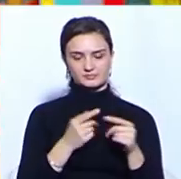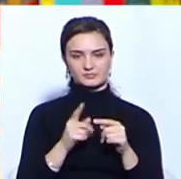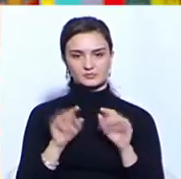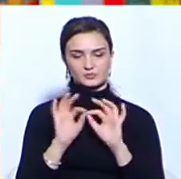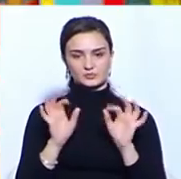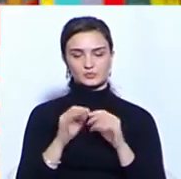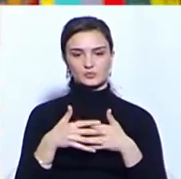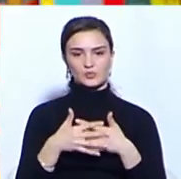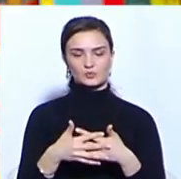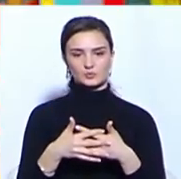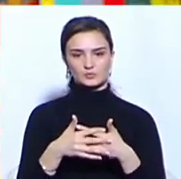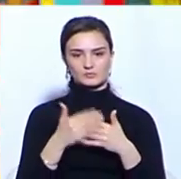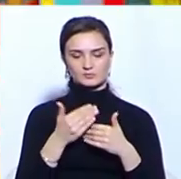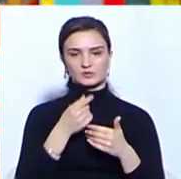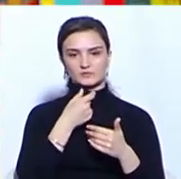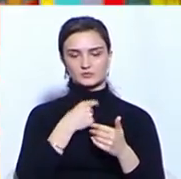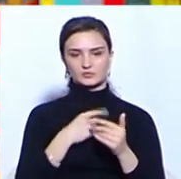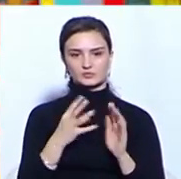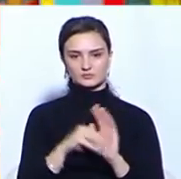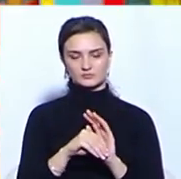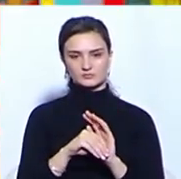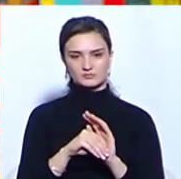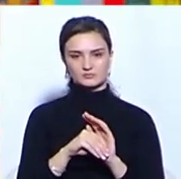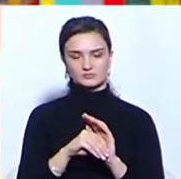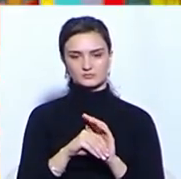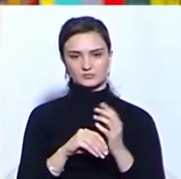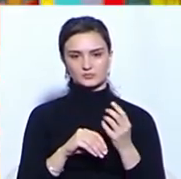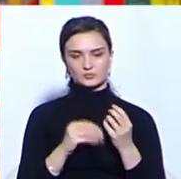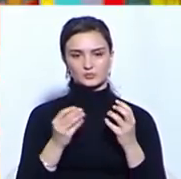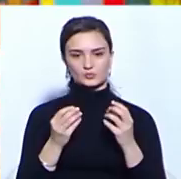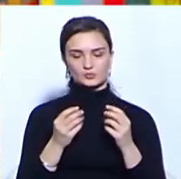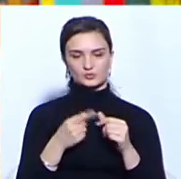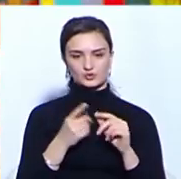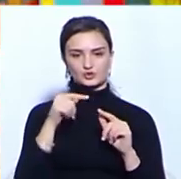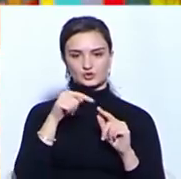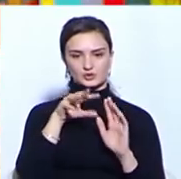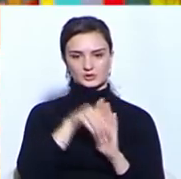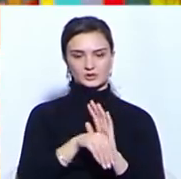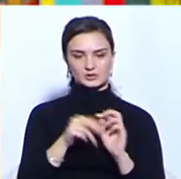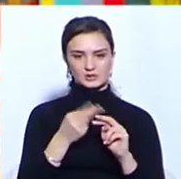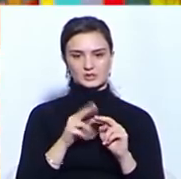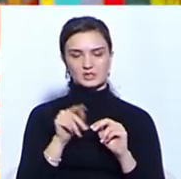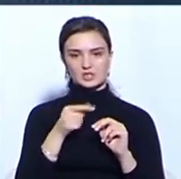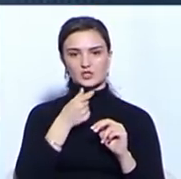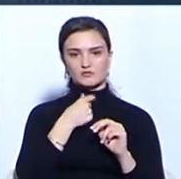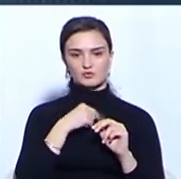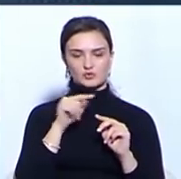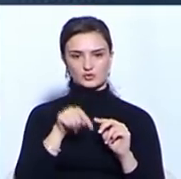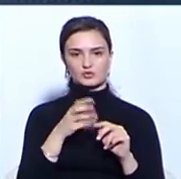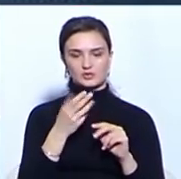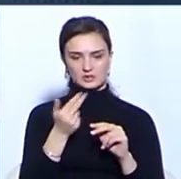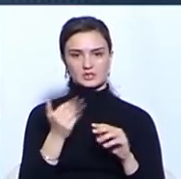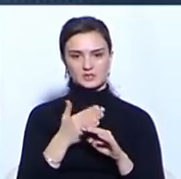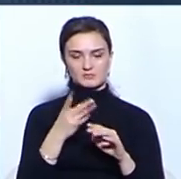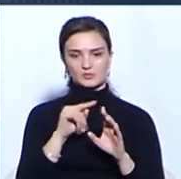აღწერილია ორსულობები საშვილოსნოს კუნთში შიგნით. დიახ. ესე იგი, ეს საშვილოსნოში კი არის,